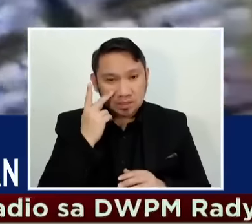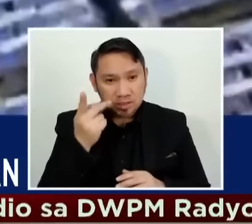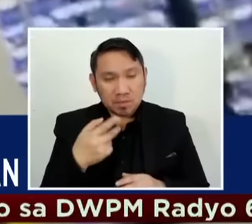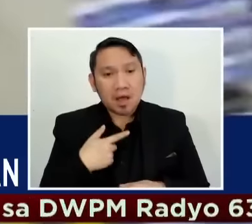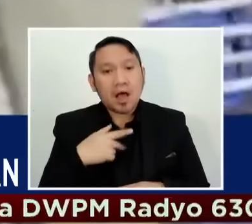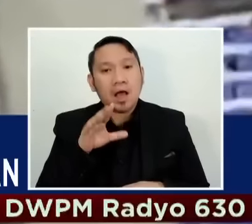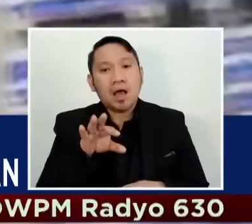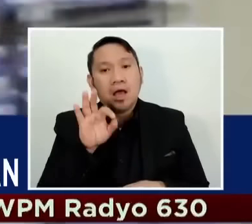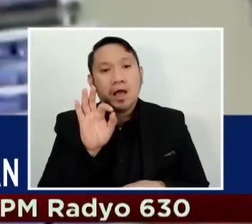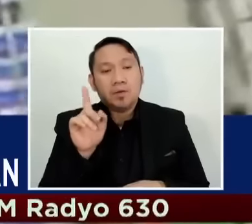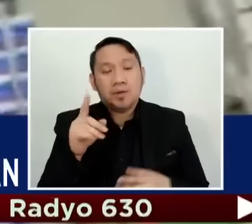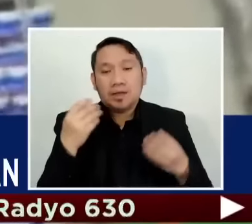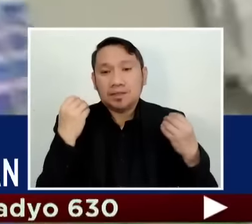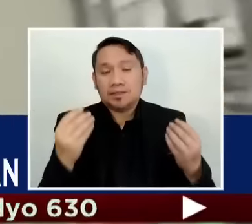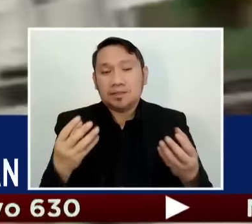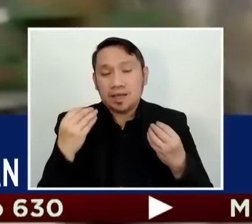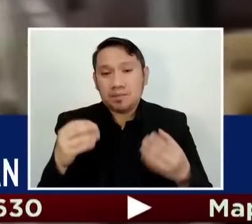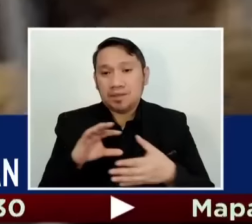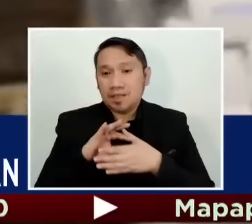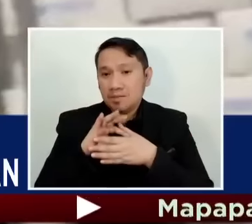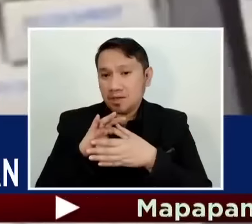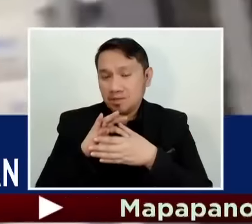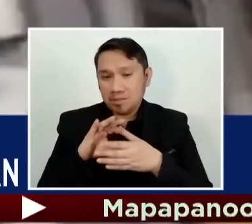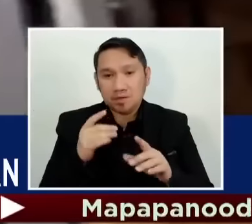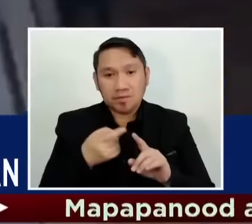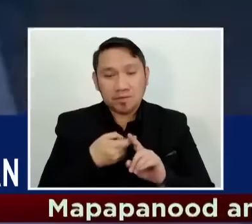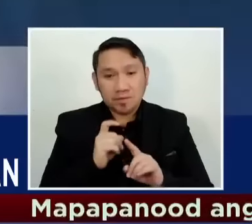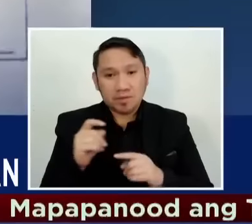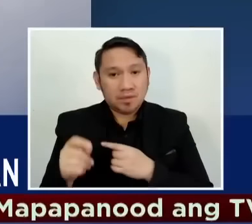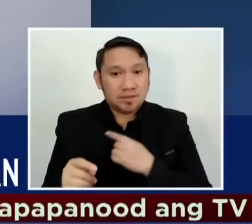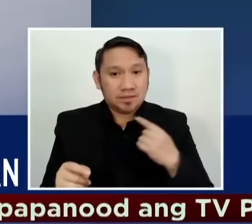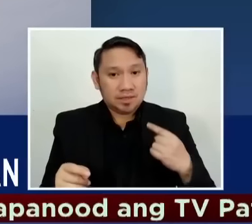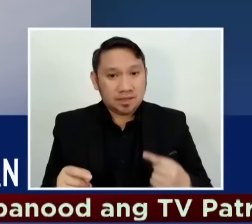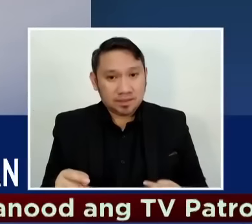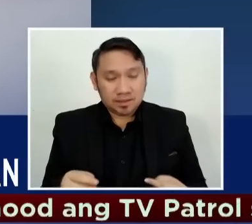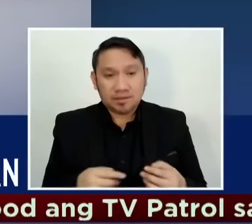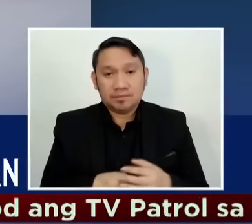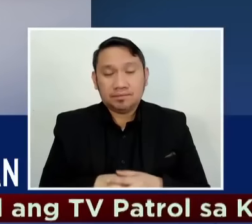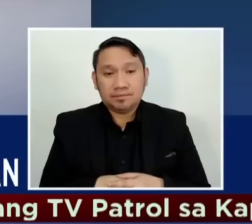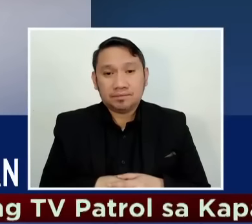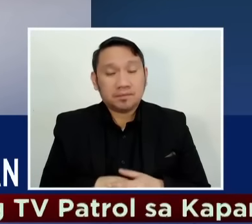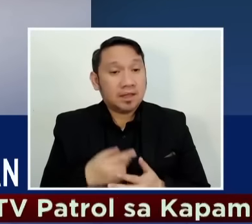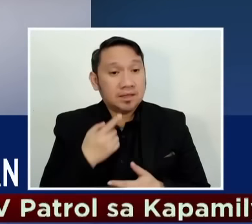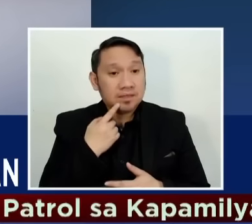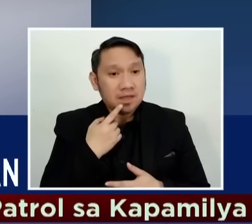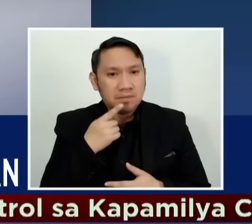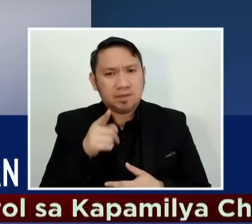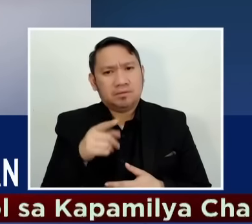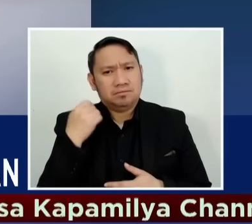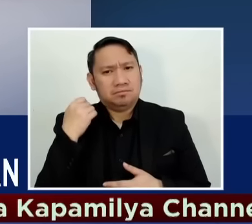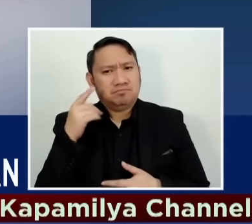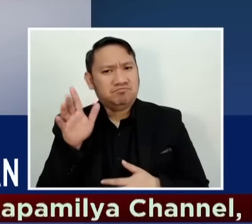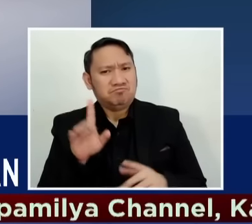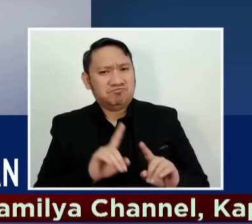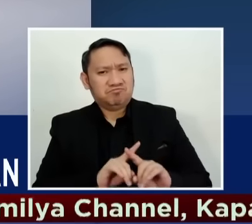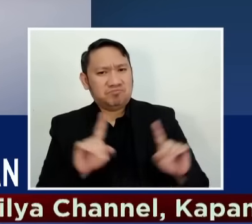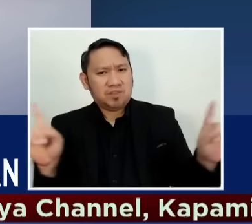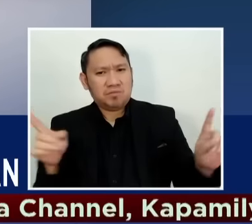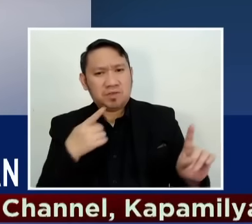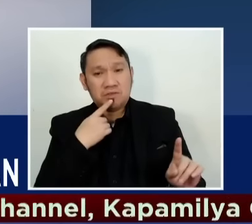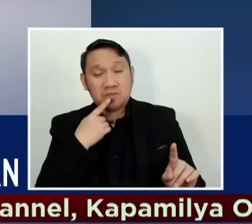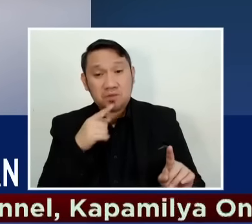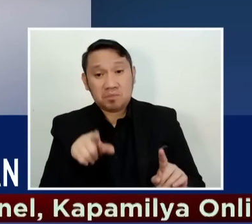sa kanila ang tone-toneladang karne na galing umano sa China. Ayon sa NBI, taliwas ito sa deklarasyon ng kumpanya na planta